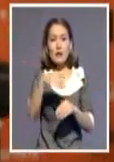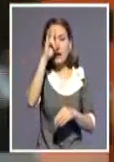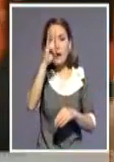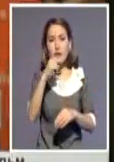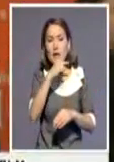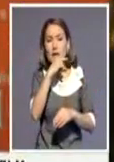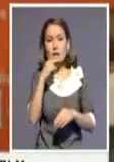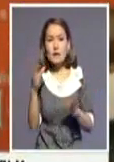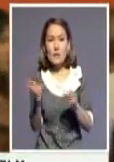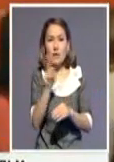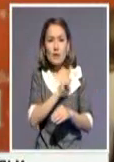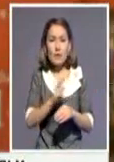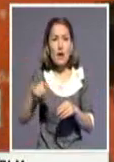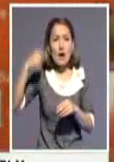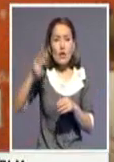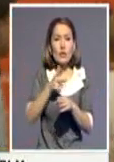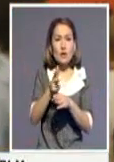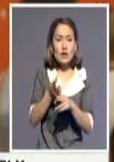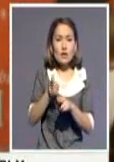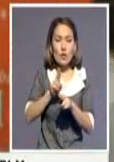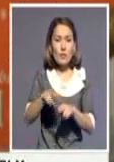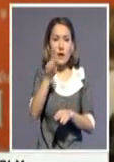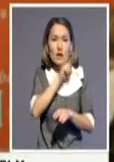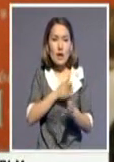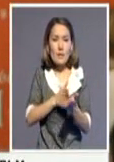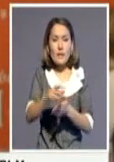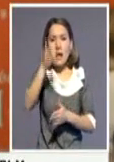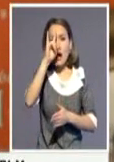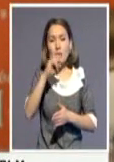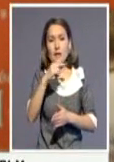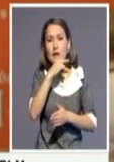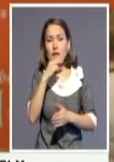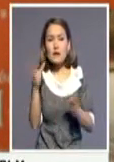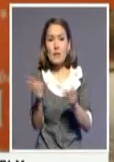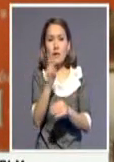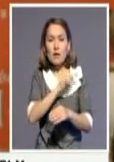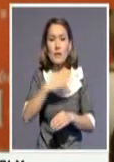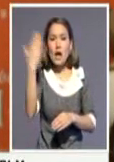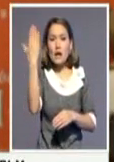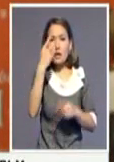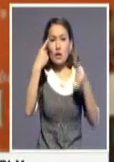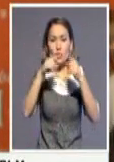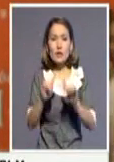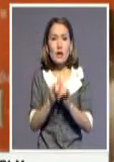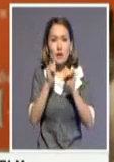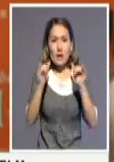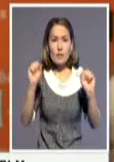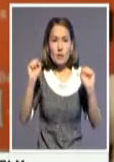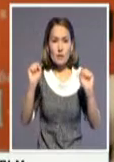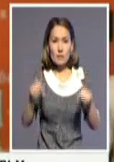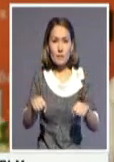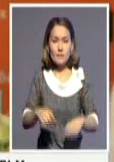фильмдер тәжірибе алмасуға жақсы. Меніңше осы бағытты дамытып, Қазақстан мен Ресей арасындағы киноиндустрияның